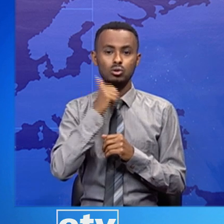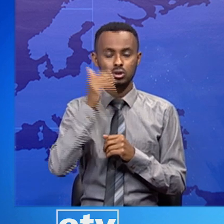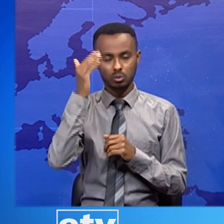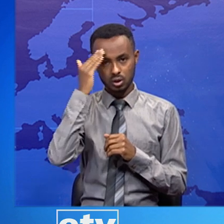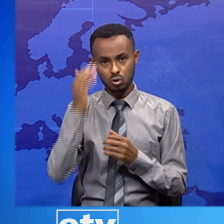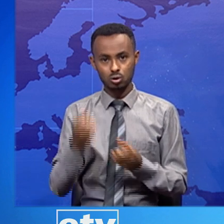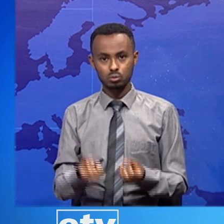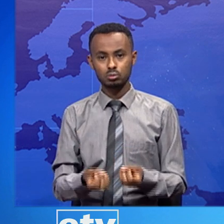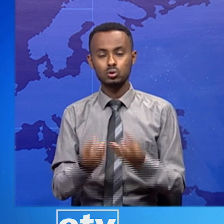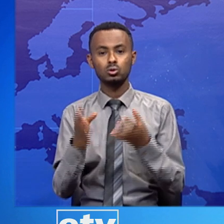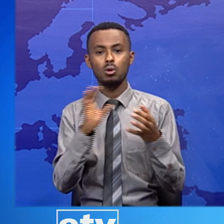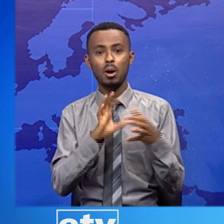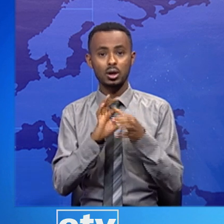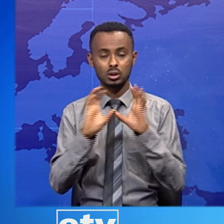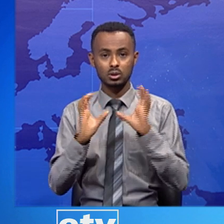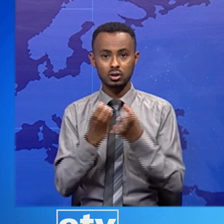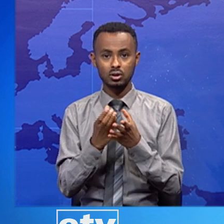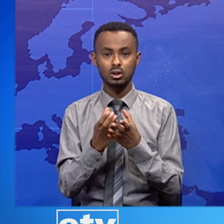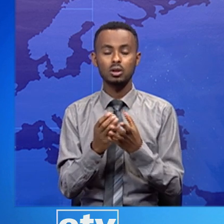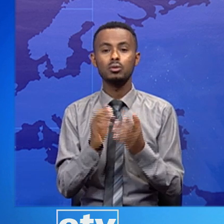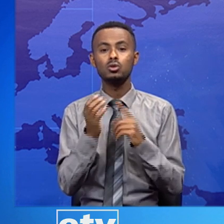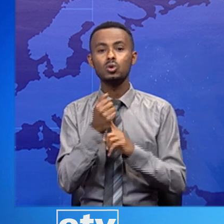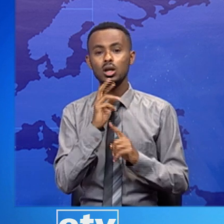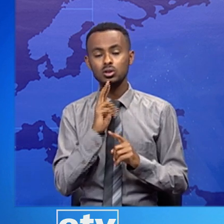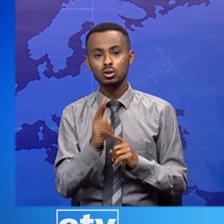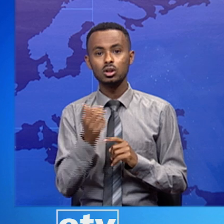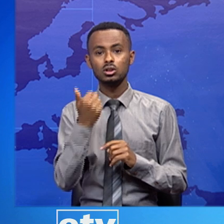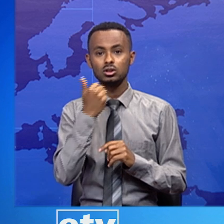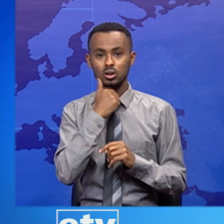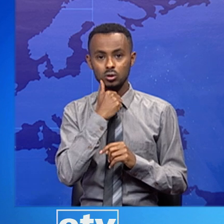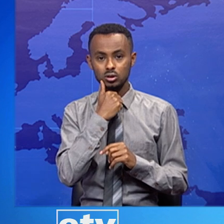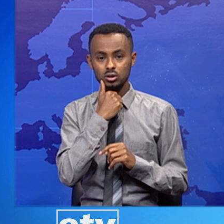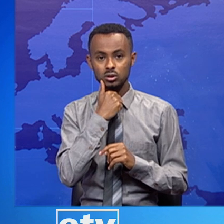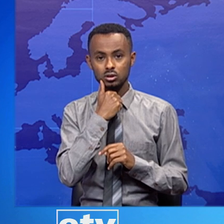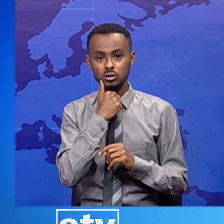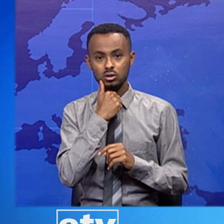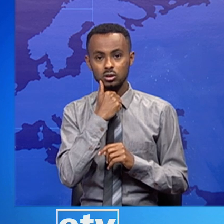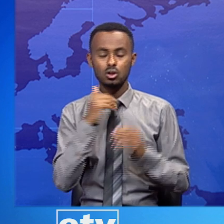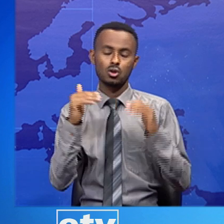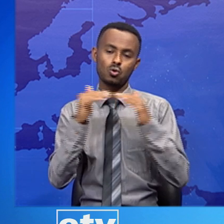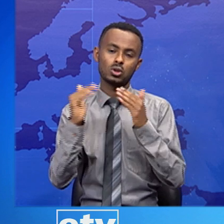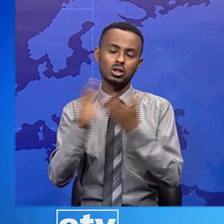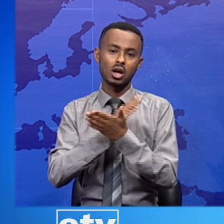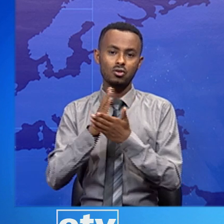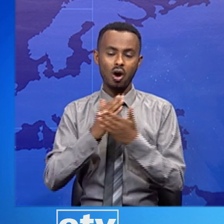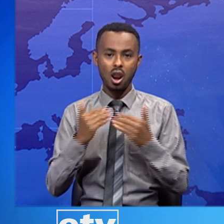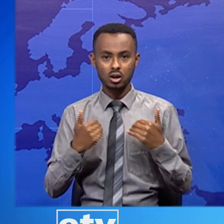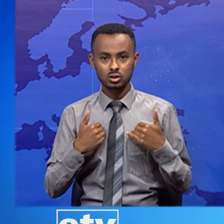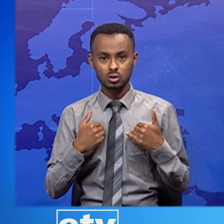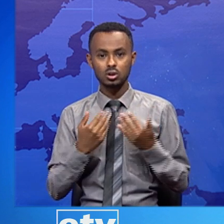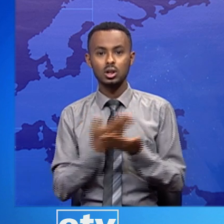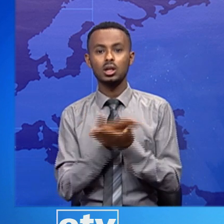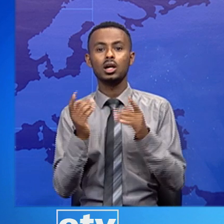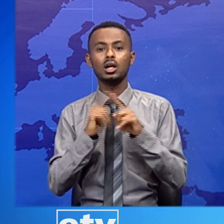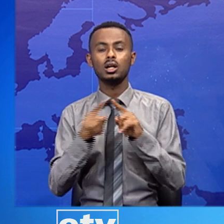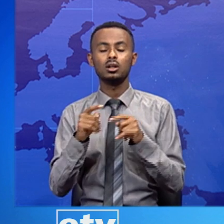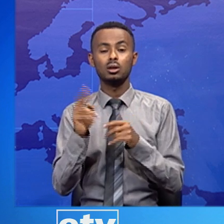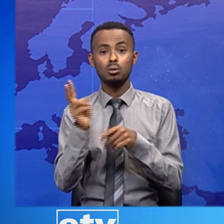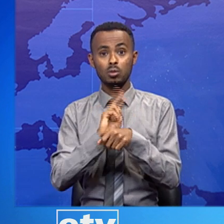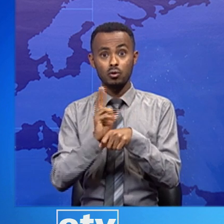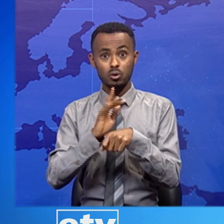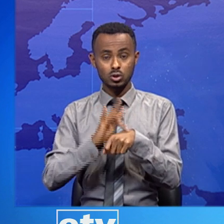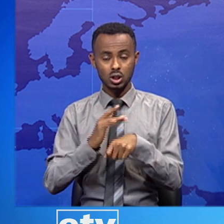ሴቶች እንደሚታወቀው ግማሹን ያህል የቤተሰብ ክፍል የሚይዙ ናቸው። ሴቶች እኩል ተሳትፎ አላቸው። ነገር